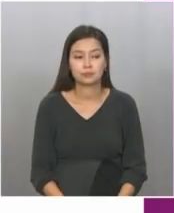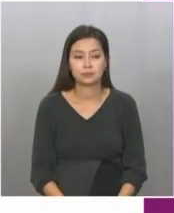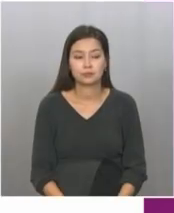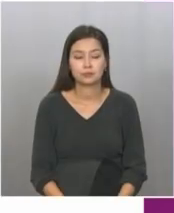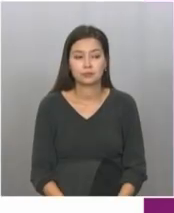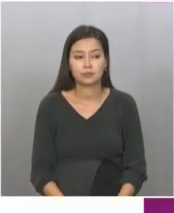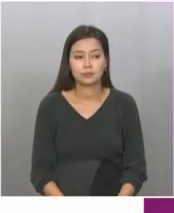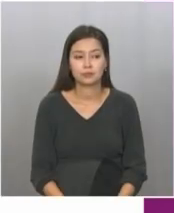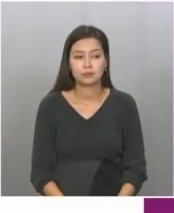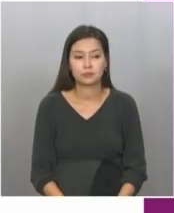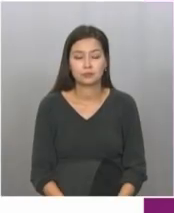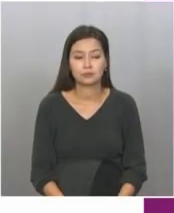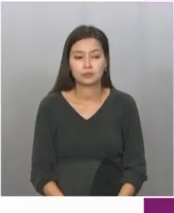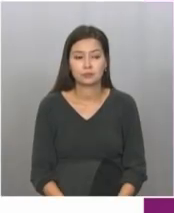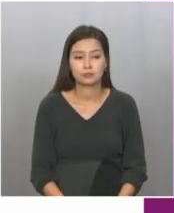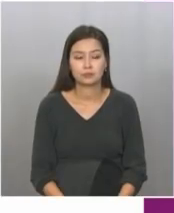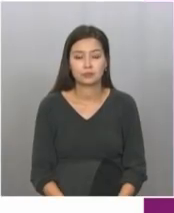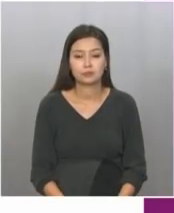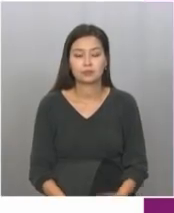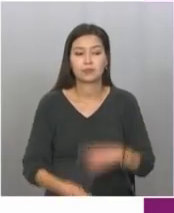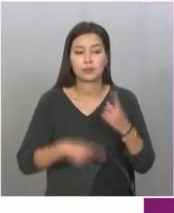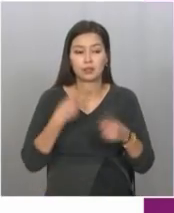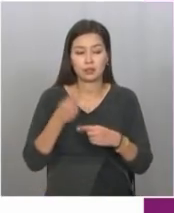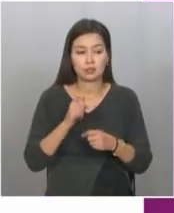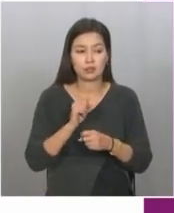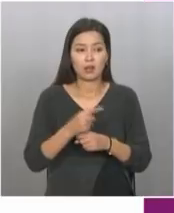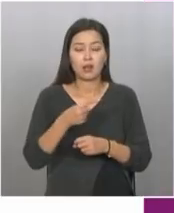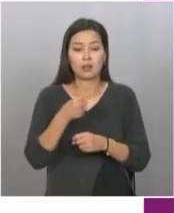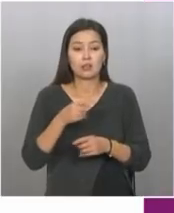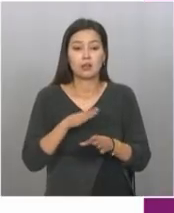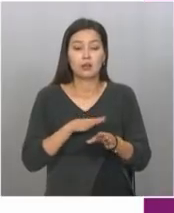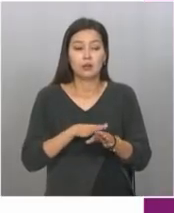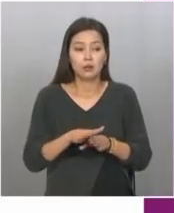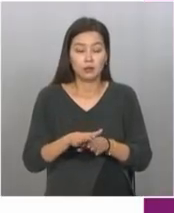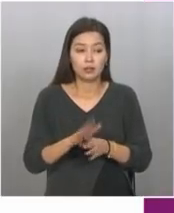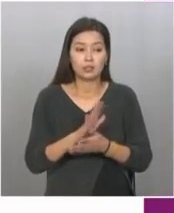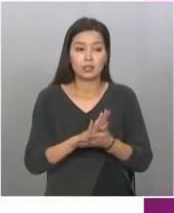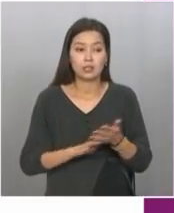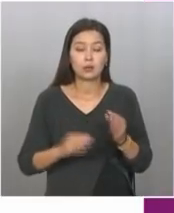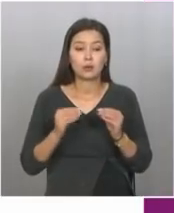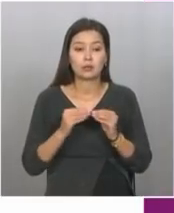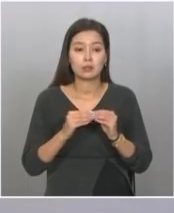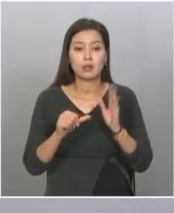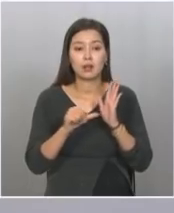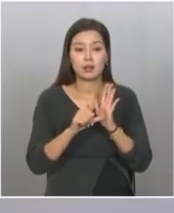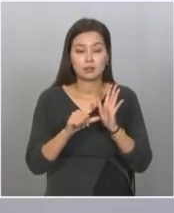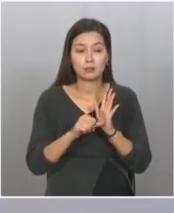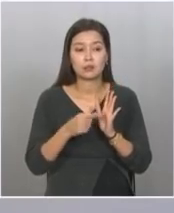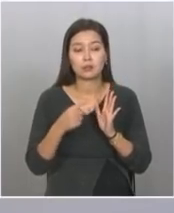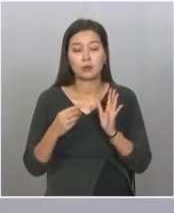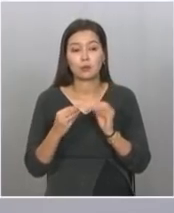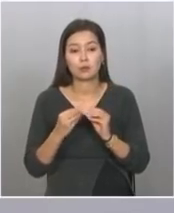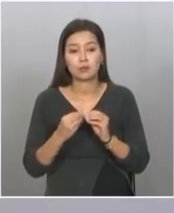4 бөлігі боялып тұр. Келесі азайтуды орындауды жалғастырамыз. 10-нан 6 мен